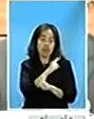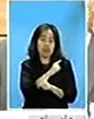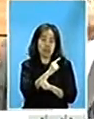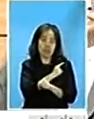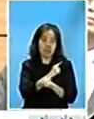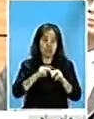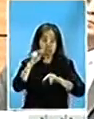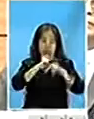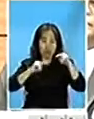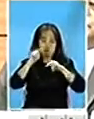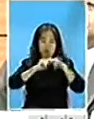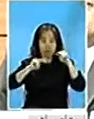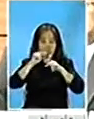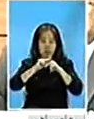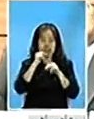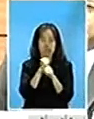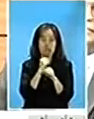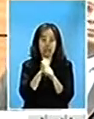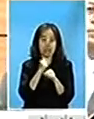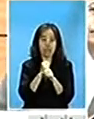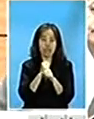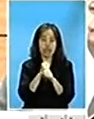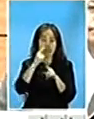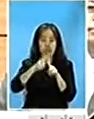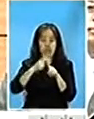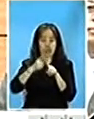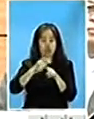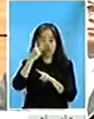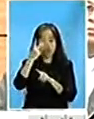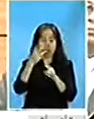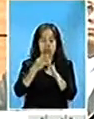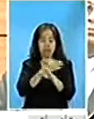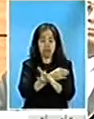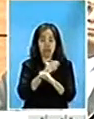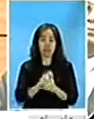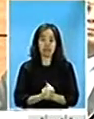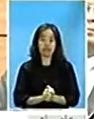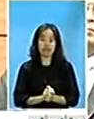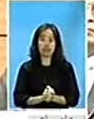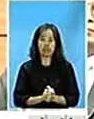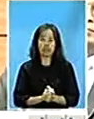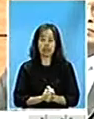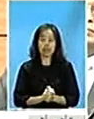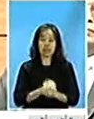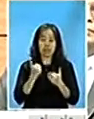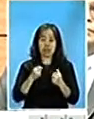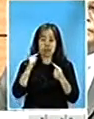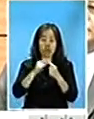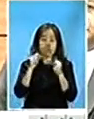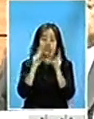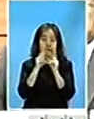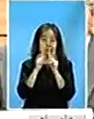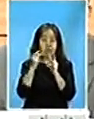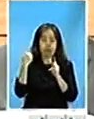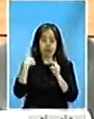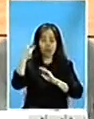ที่จะทำงานตลอดช่วง2เดือนเศษที่ผ่านมาท่านประธานครับเมื่อสักครู่ท่านกรรมาธิการเสียงข้าง